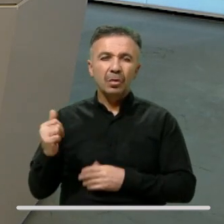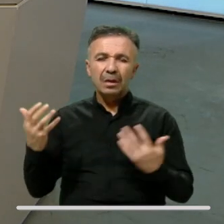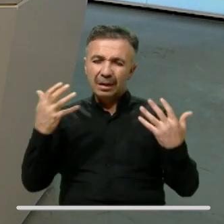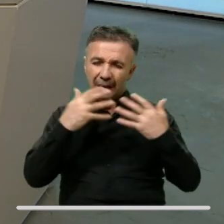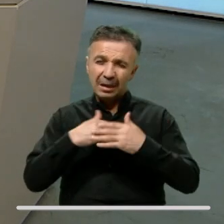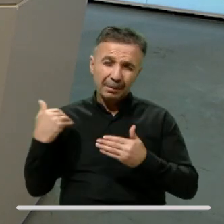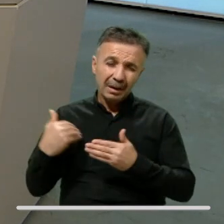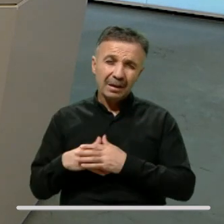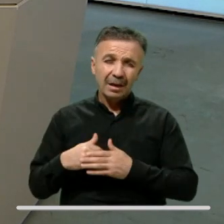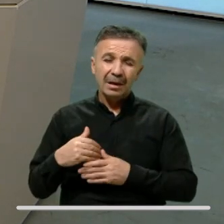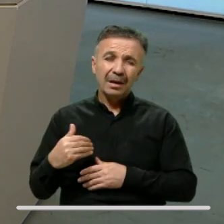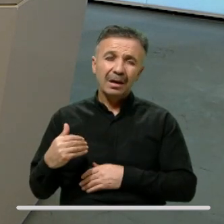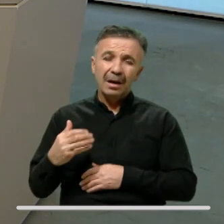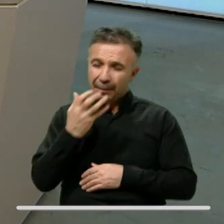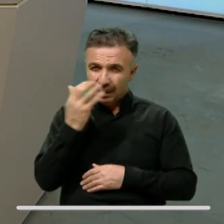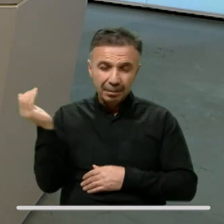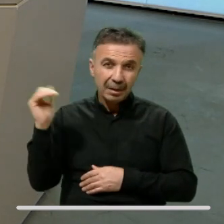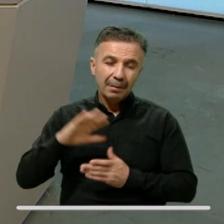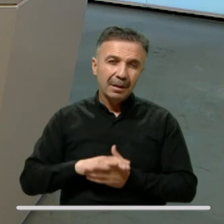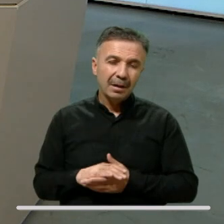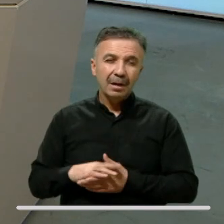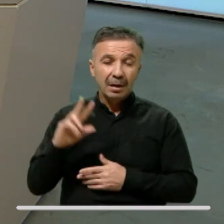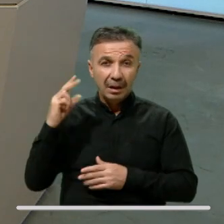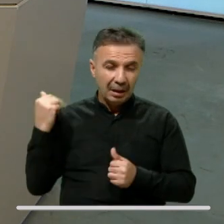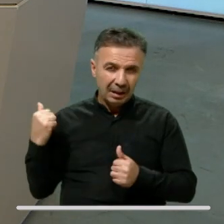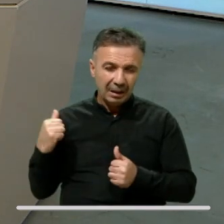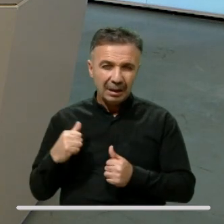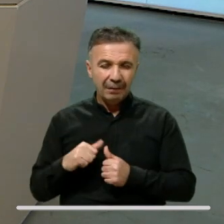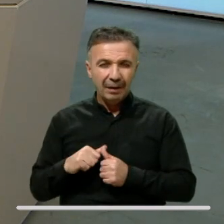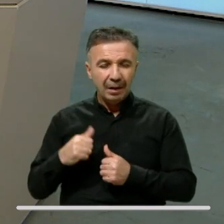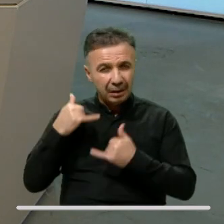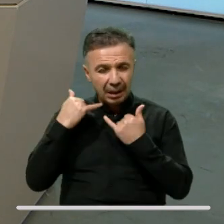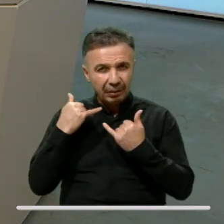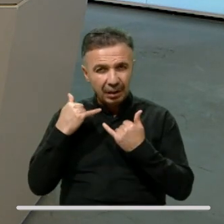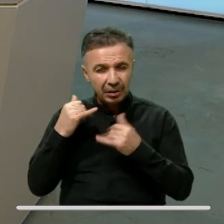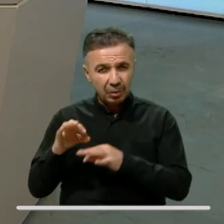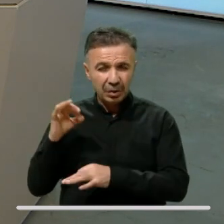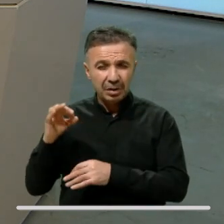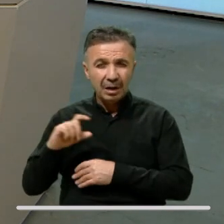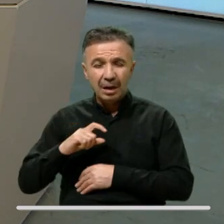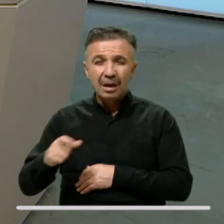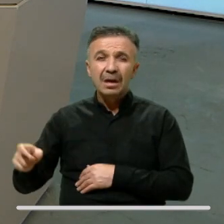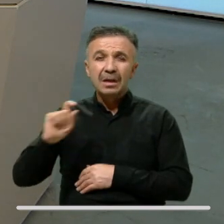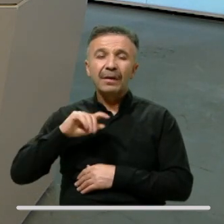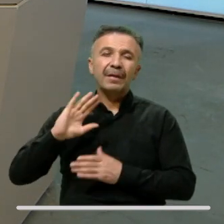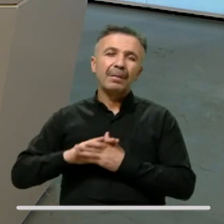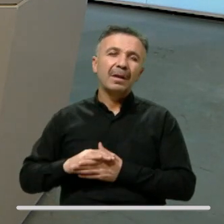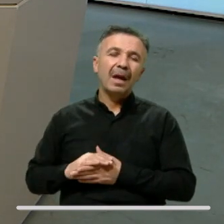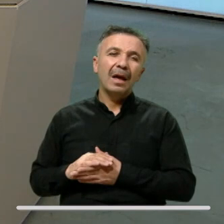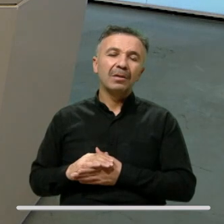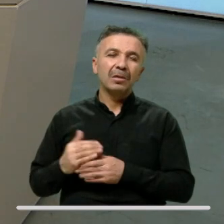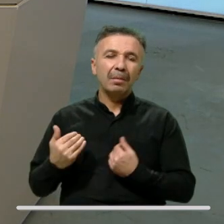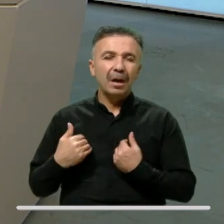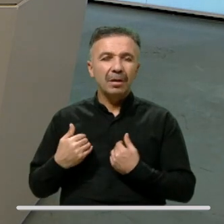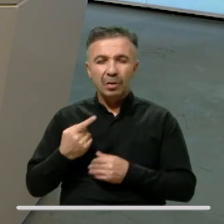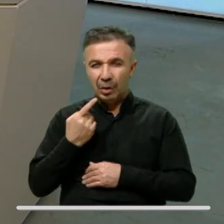bekledim, gelmediler. En son 7 defa telefon açtım ben vatandaşa. Cevap vermedi. En son ben şöyle bir